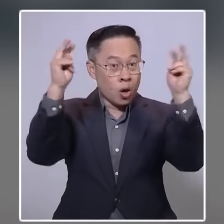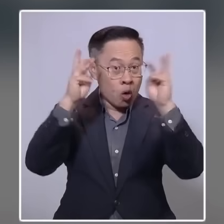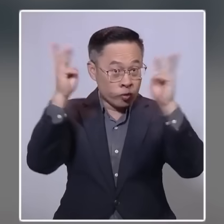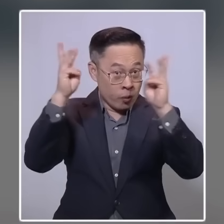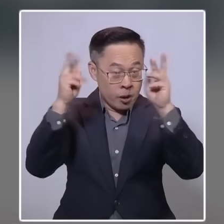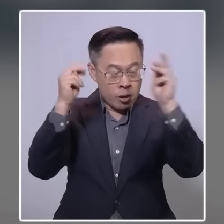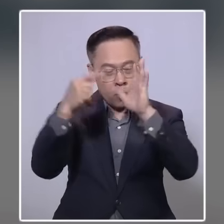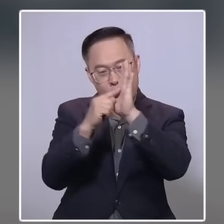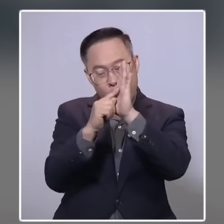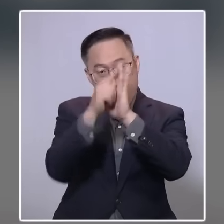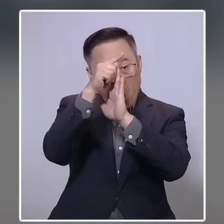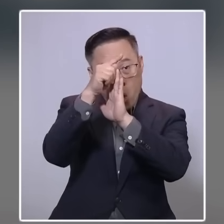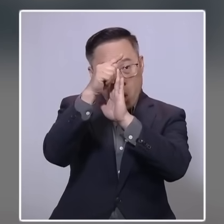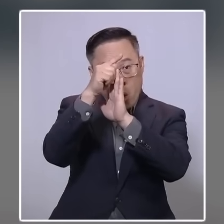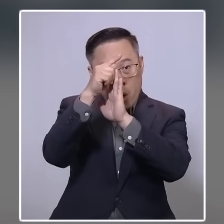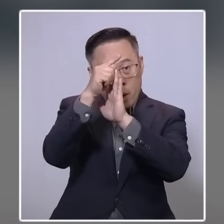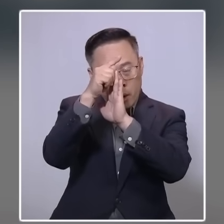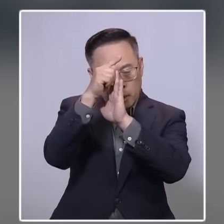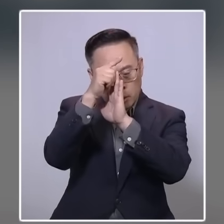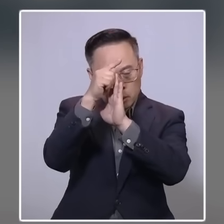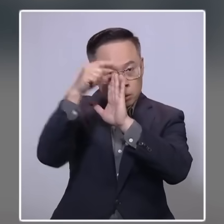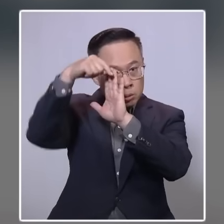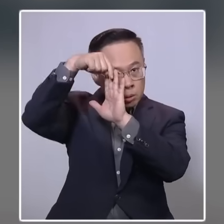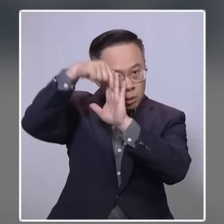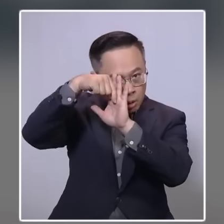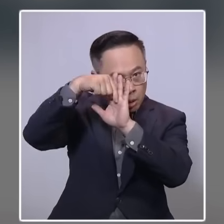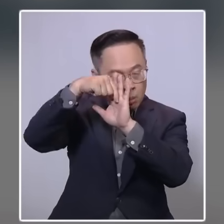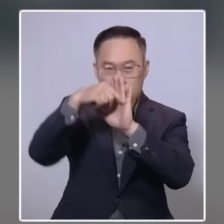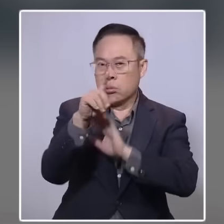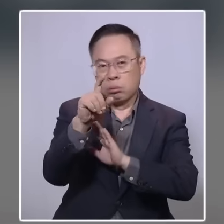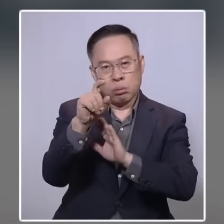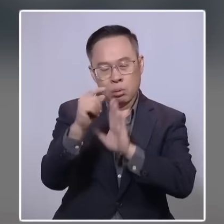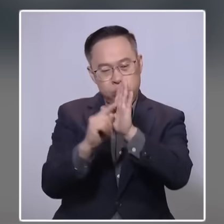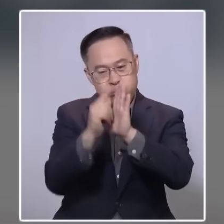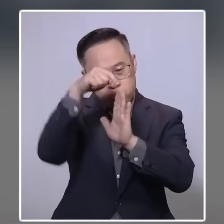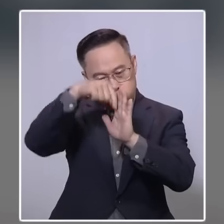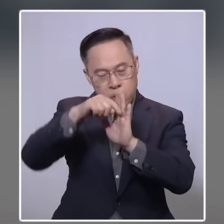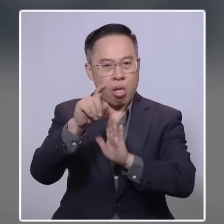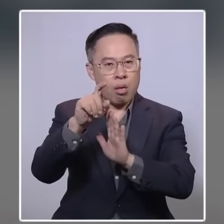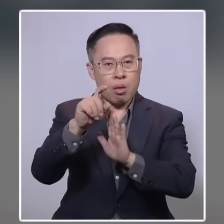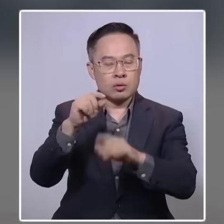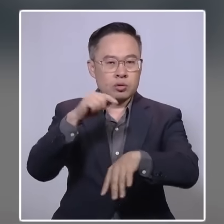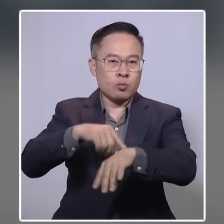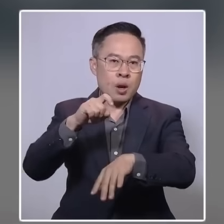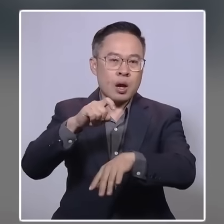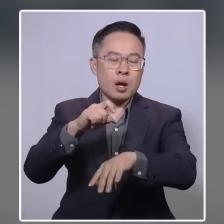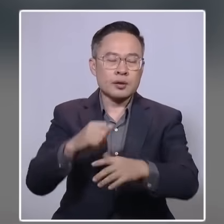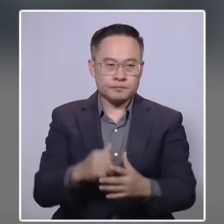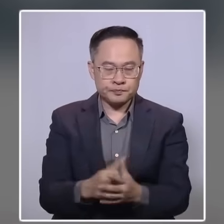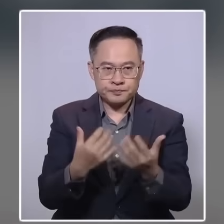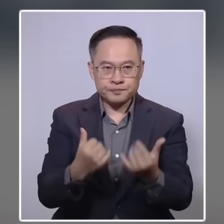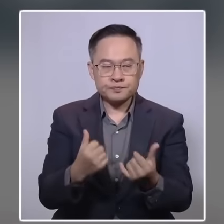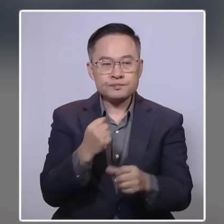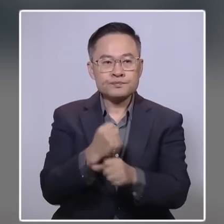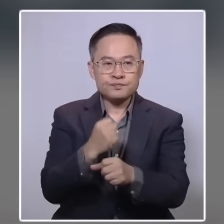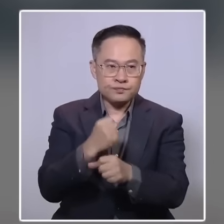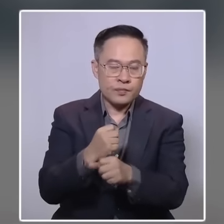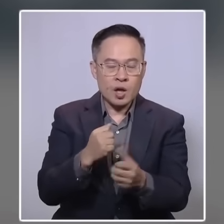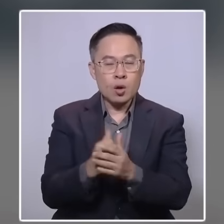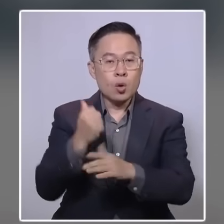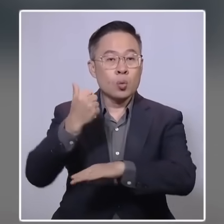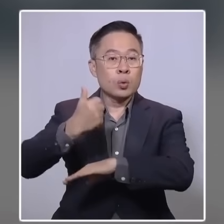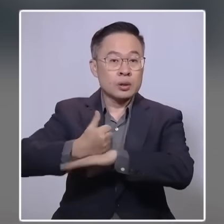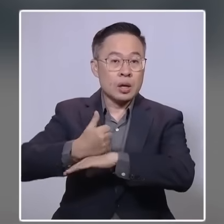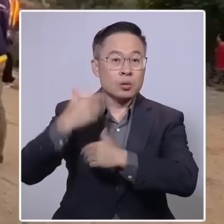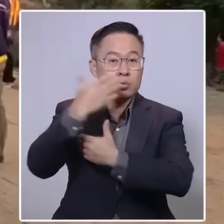ที่ยวไปแล้วก็เที่ยวกลับด้วยซึ่งผู้ว่าการรถไฟคุณนิรุธมณีพันธ์ก็ได้สั่งการให้หน่วยงานที่เกี่ยวข้องเข้าไปดูแลช่วยเหลือครอบครัว